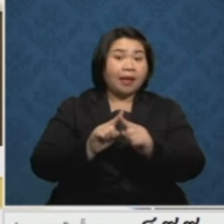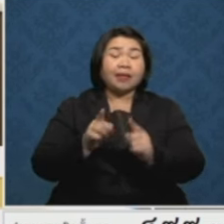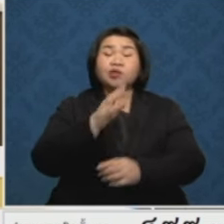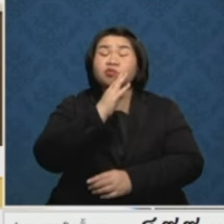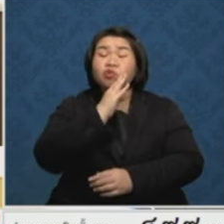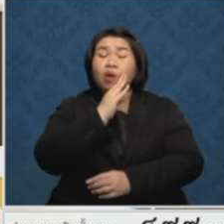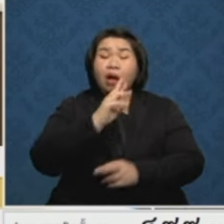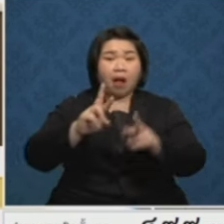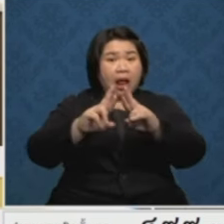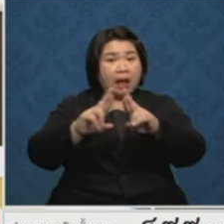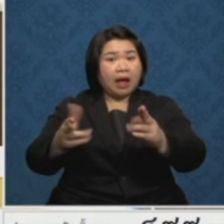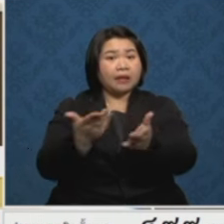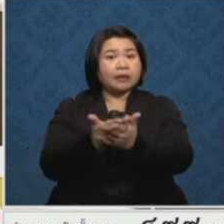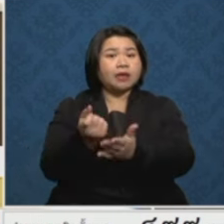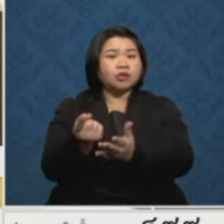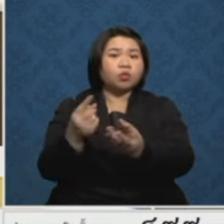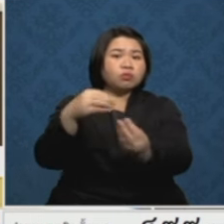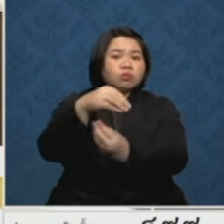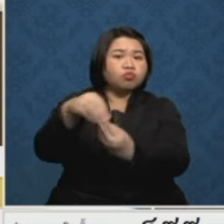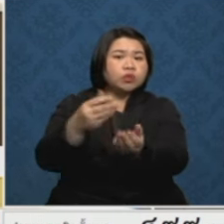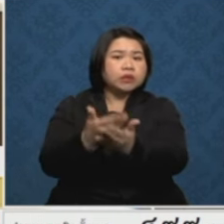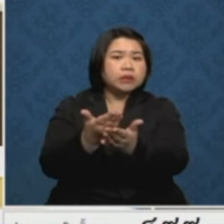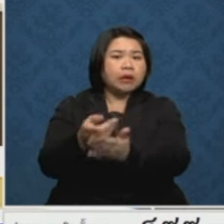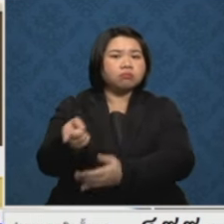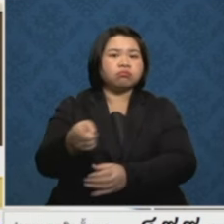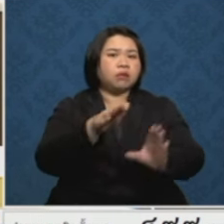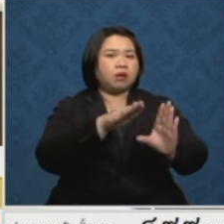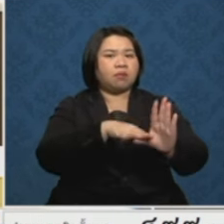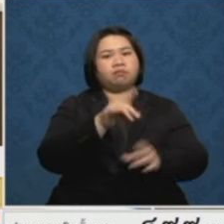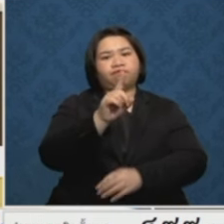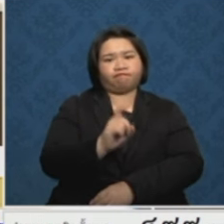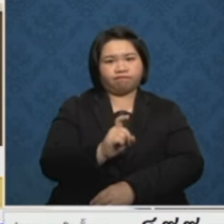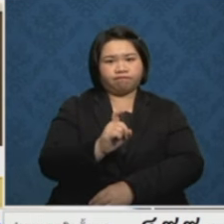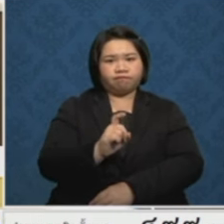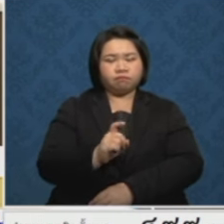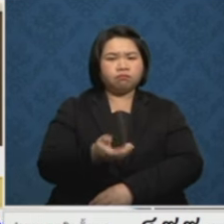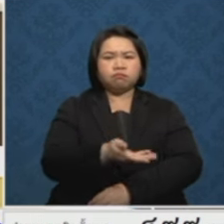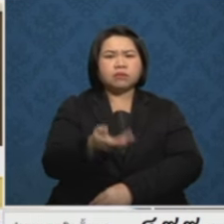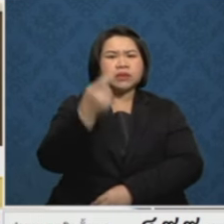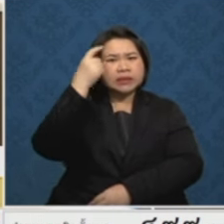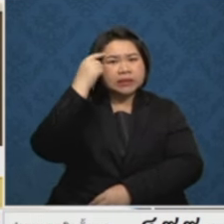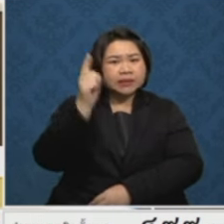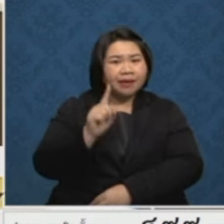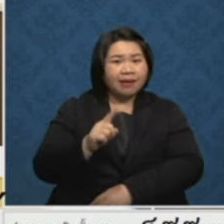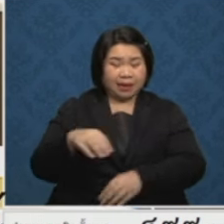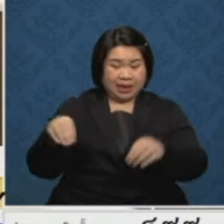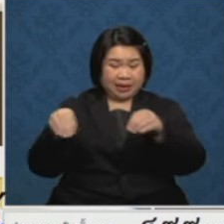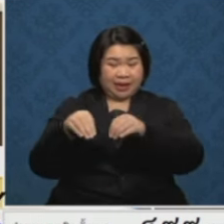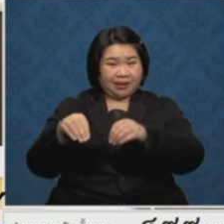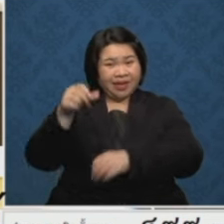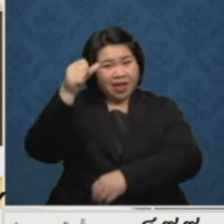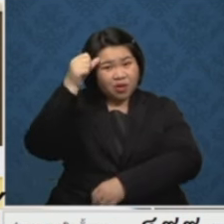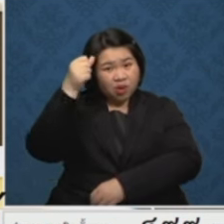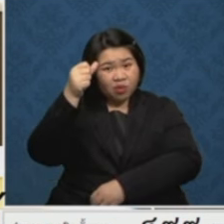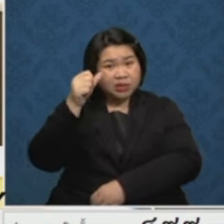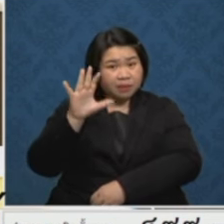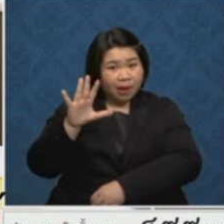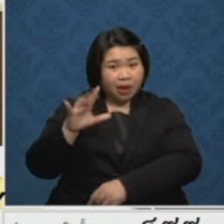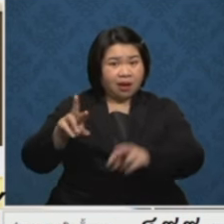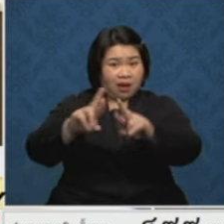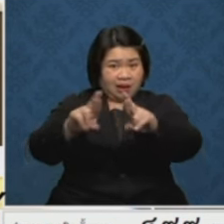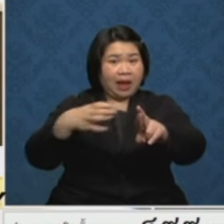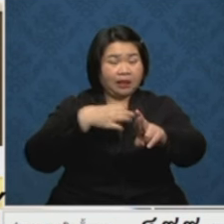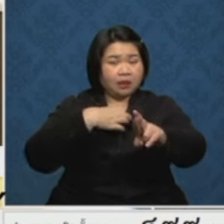นเนี่ยเขาเข้าไม่ได้ค่ะท่านประธานแล้วเราจะทำยังไงอีก15วันจะลงทะเบียนเนี่ยเราจะให้เขามาลงทะเบียนได้ยัง